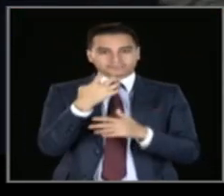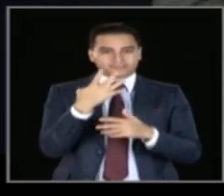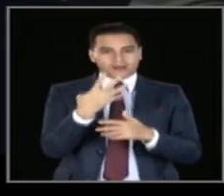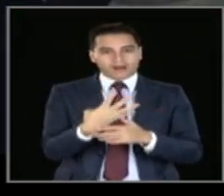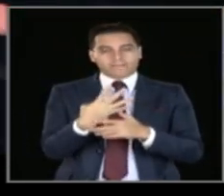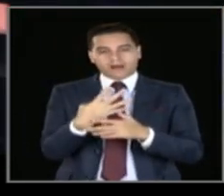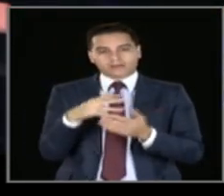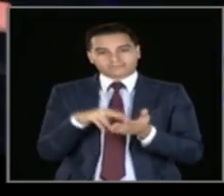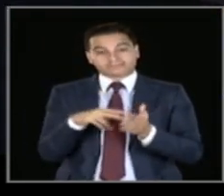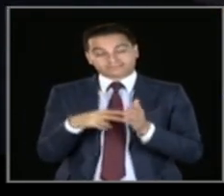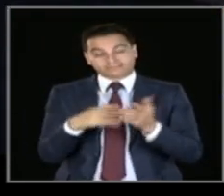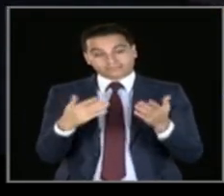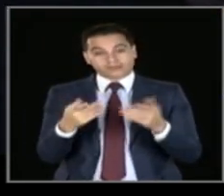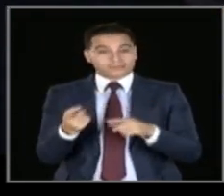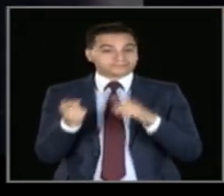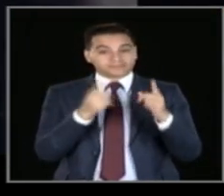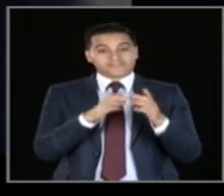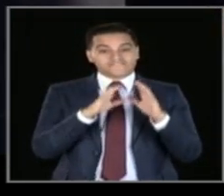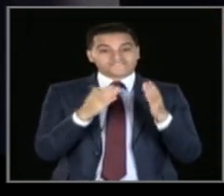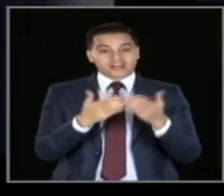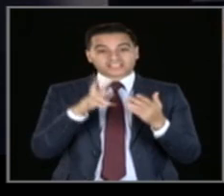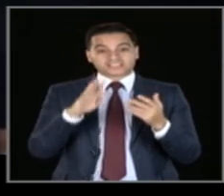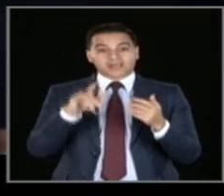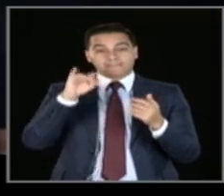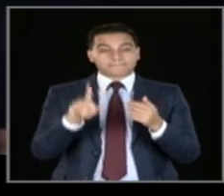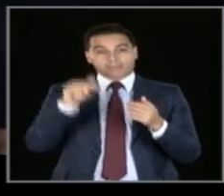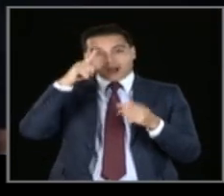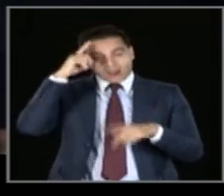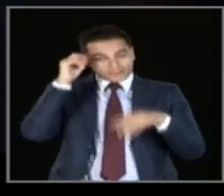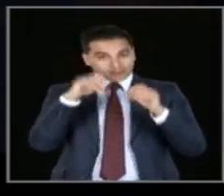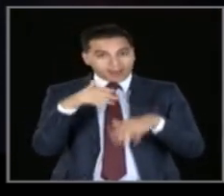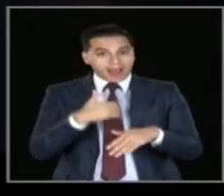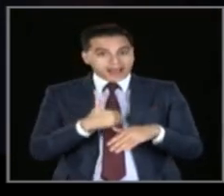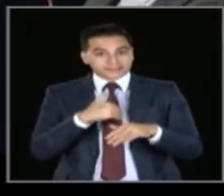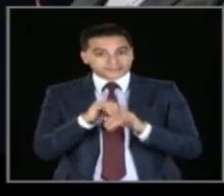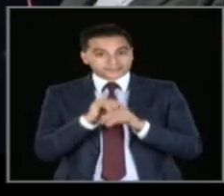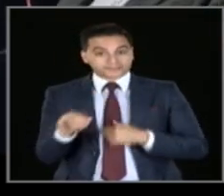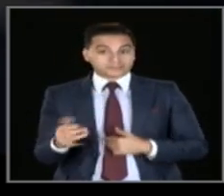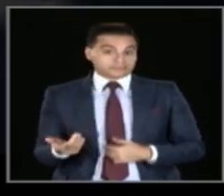الجزاء. الناحية التانية فريق صمبا ابتدى يقلق وحسوا المباراة بتطير منه.